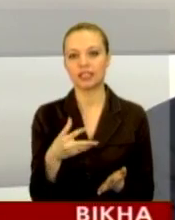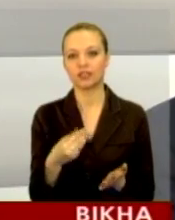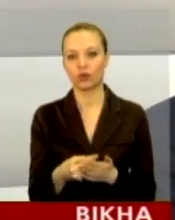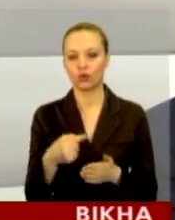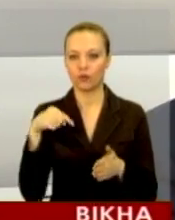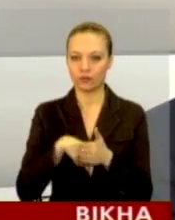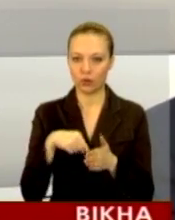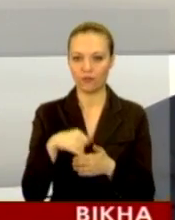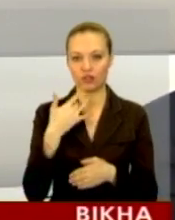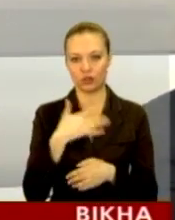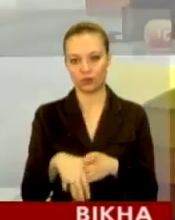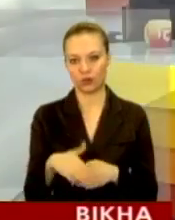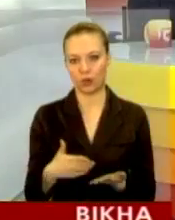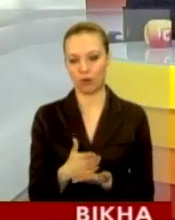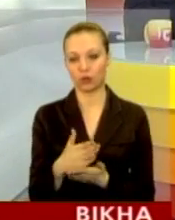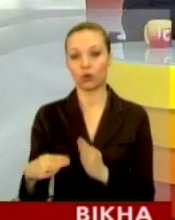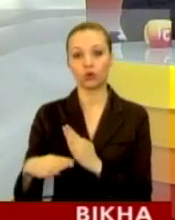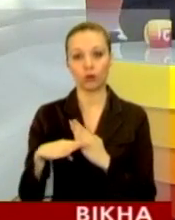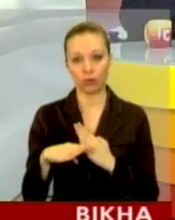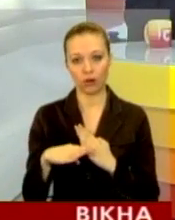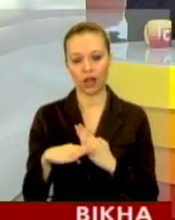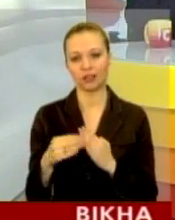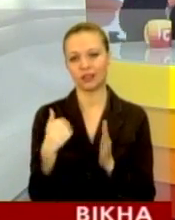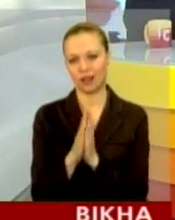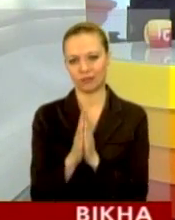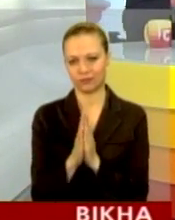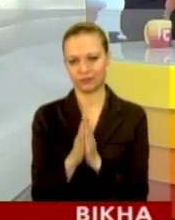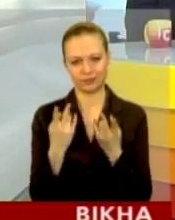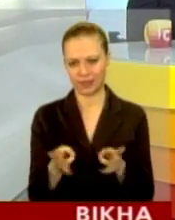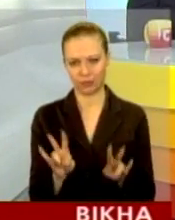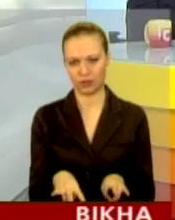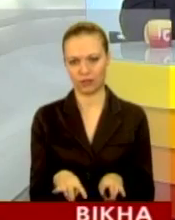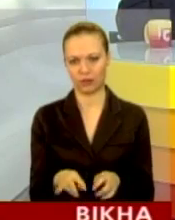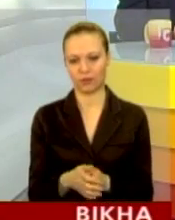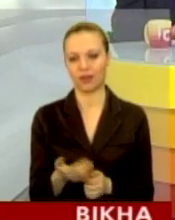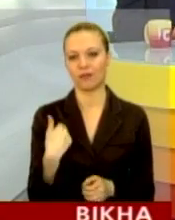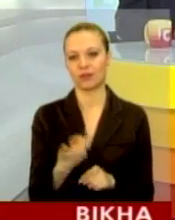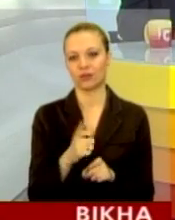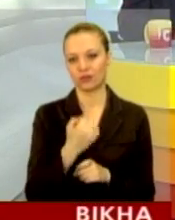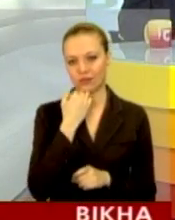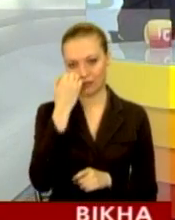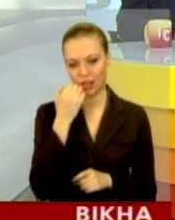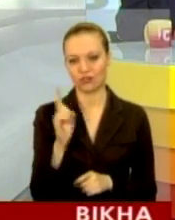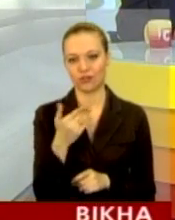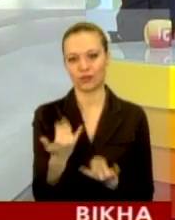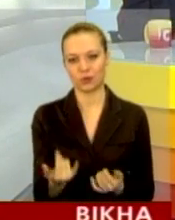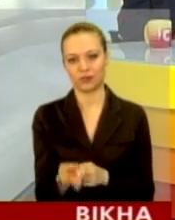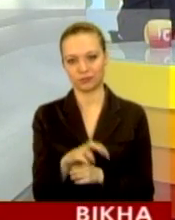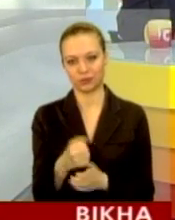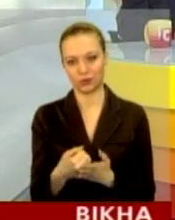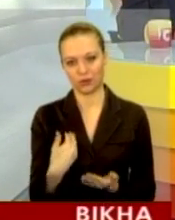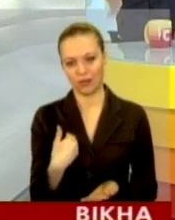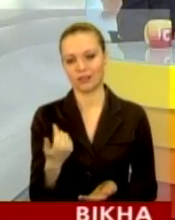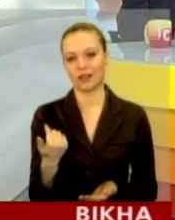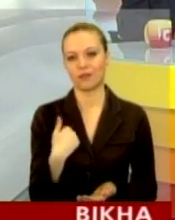і внутрішню політику. Допомагати нам, я благаю, не потрібно. Ми дуже вдячні, що ви нас сьогодні завітали в